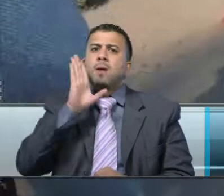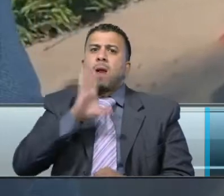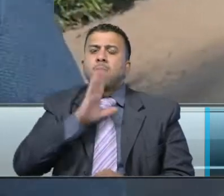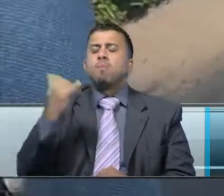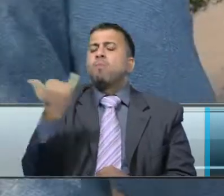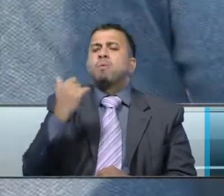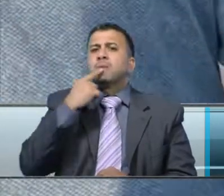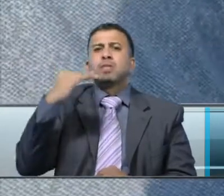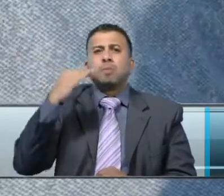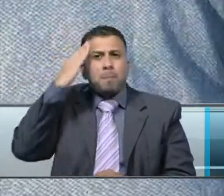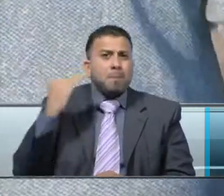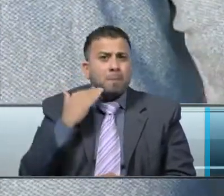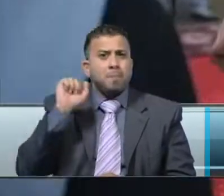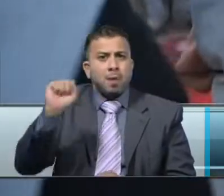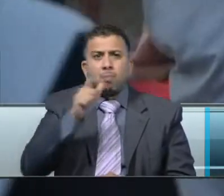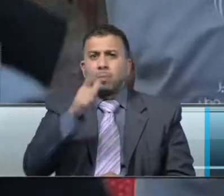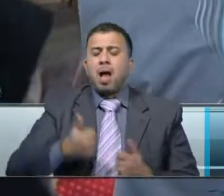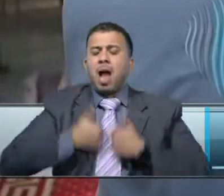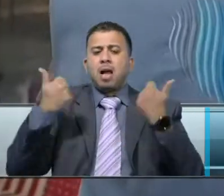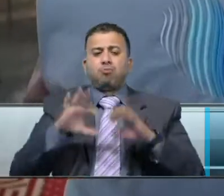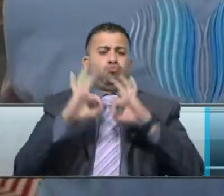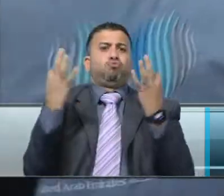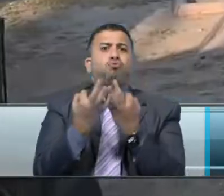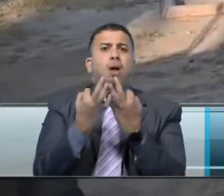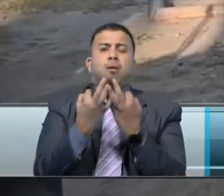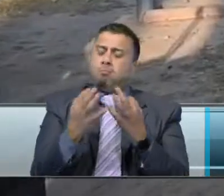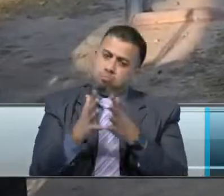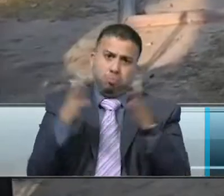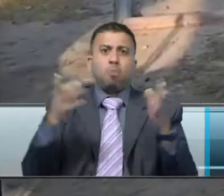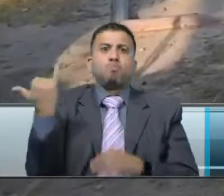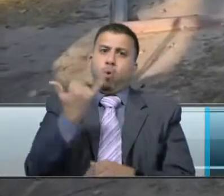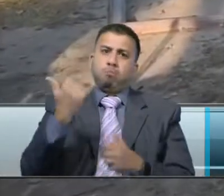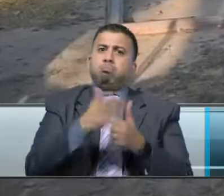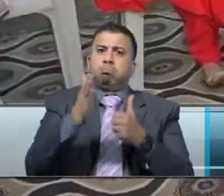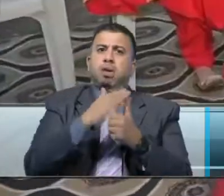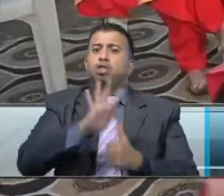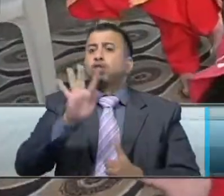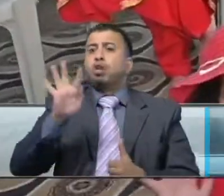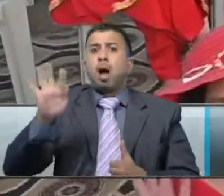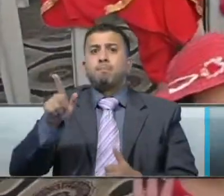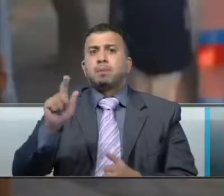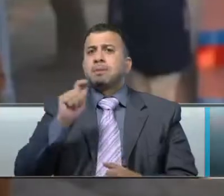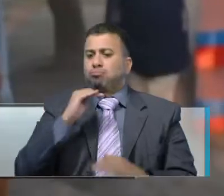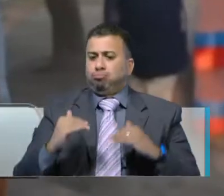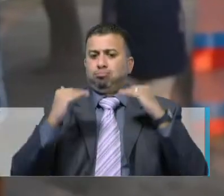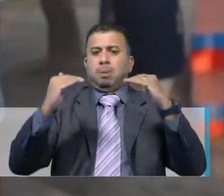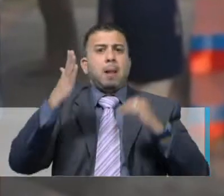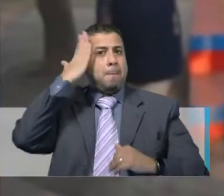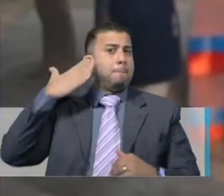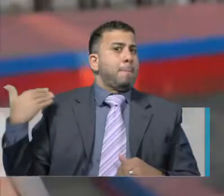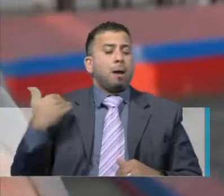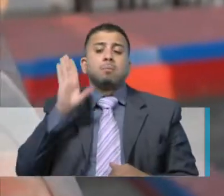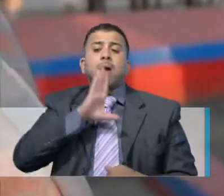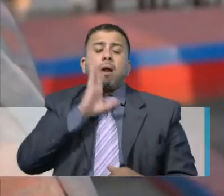الفتيات والشابات يغير مسار حياة مجتمعات بأسرها، وتمكين الشعوب يبدأ بالارتقاء بالمرأة